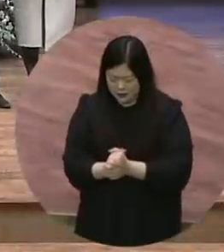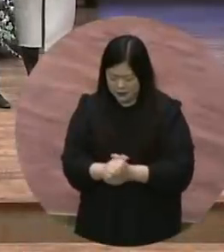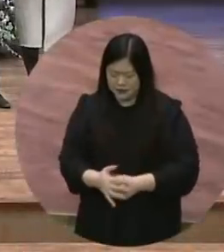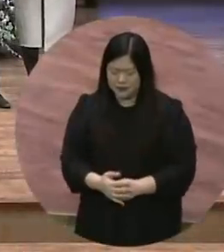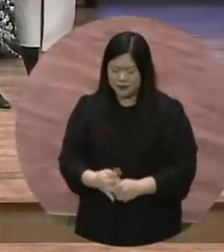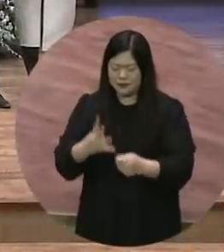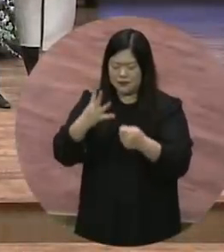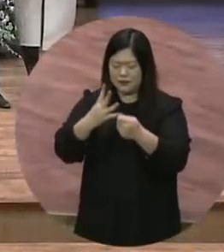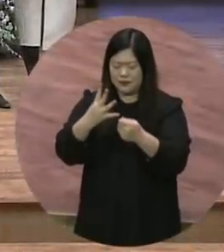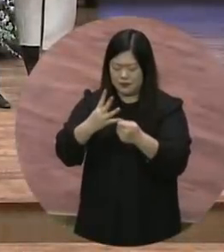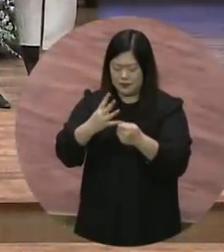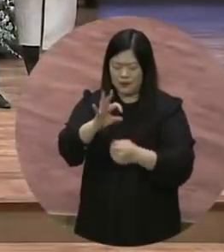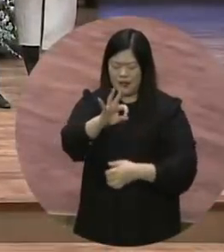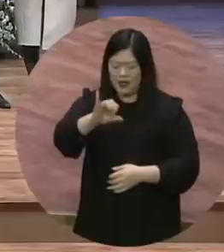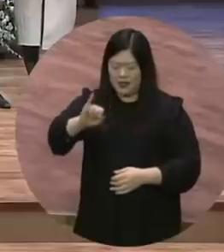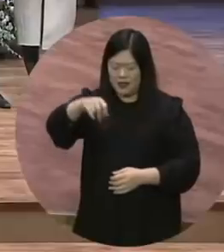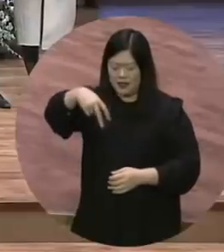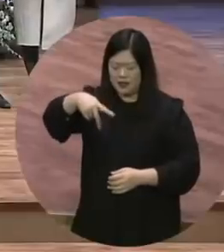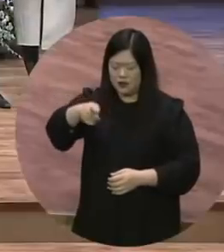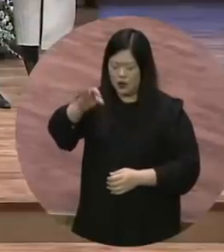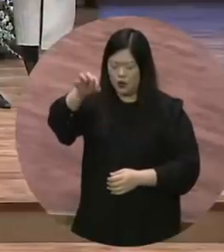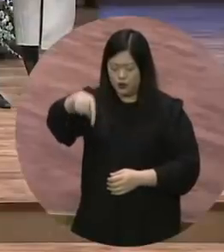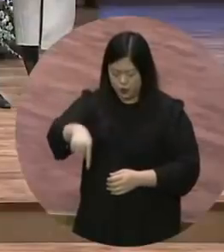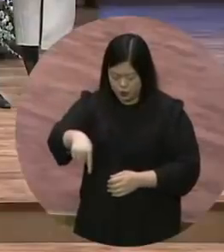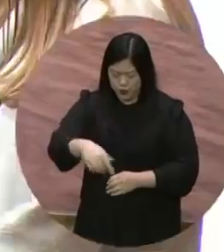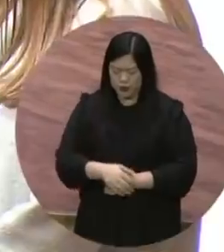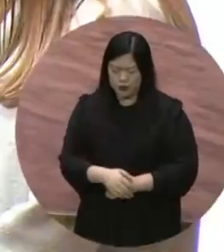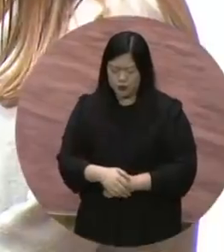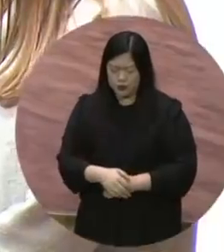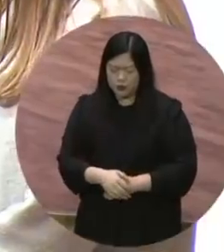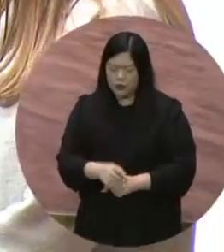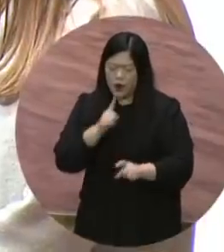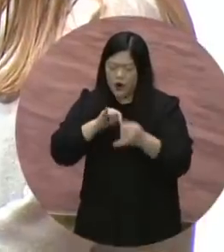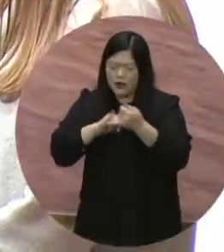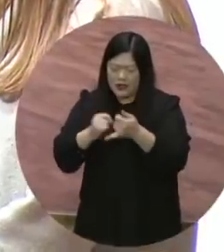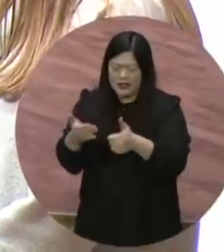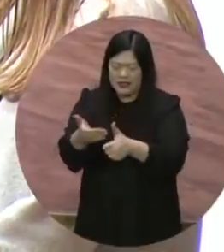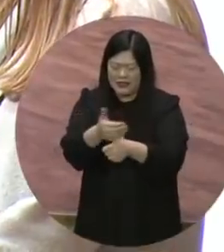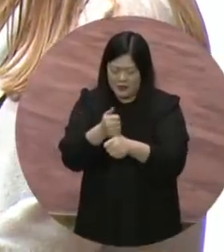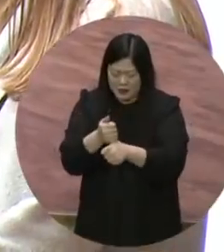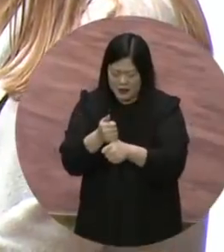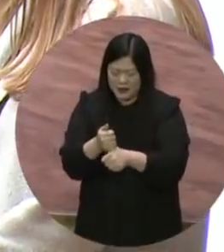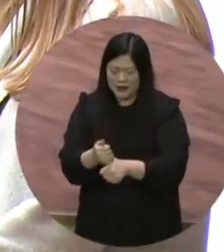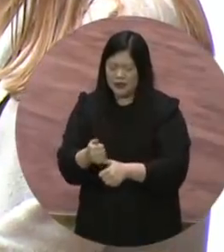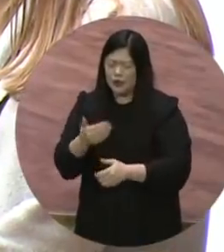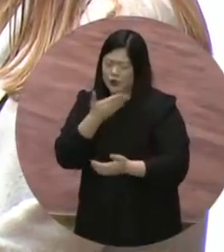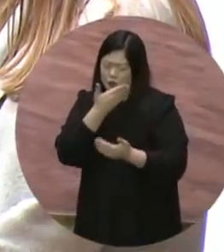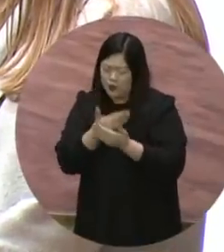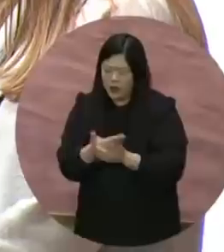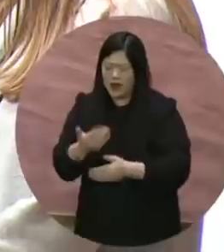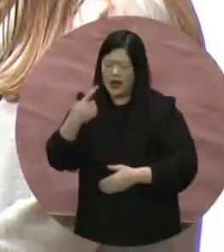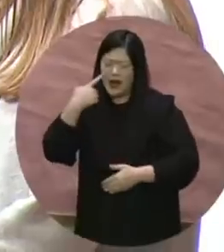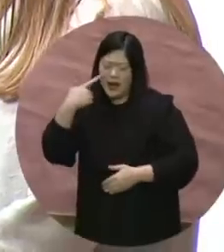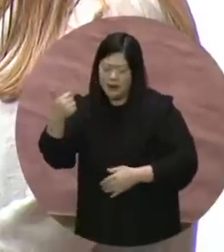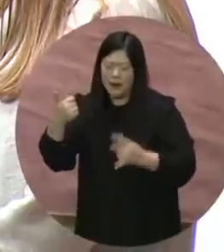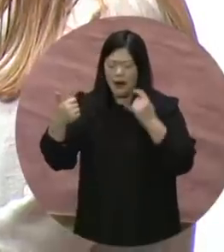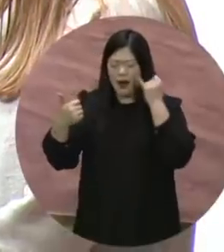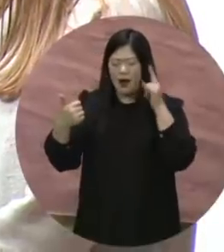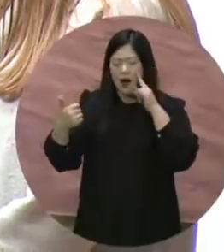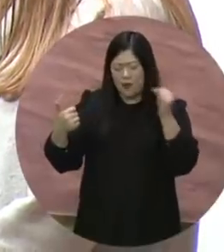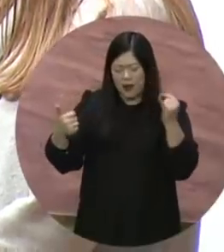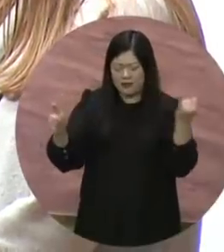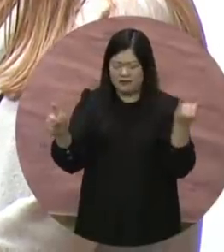우리 서울을 이 땅에 보내주셨습니다. 하나님이 언약 잡은 가정에 레이 남자 레이 여자가 참으로 낳은 이 귀한